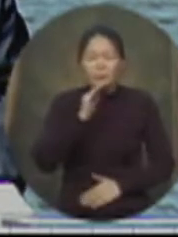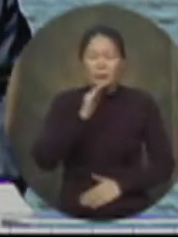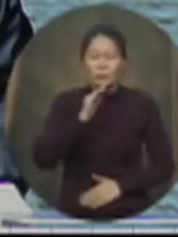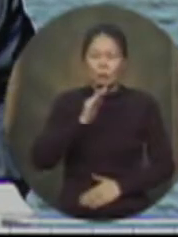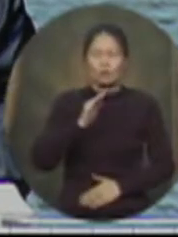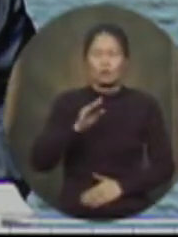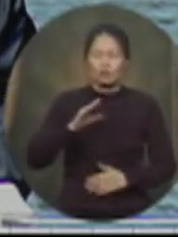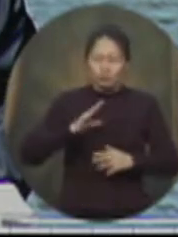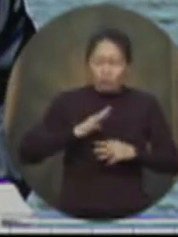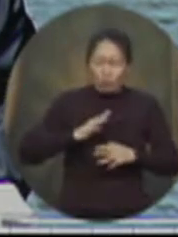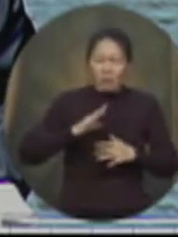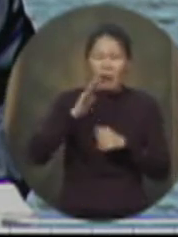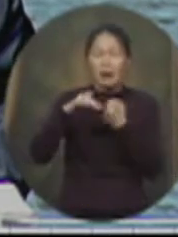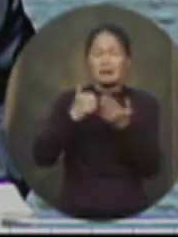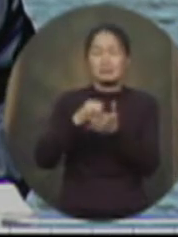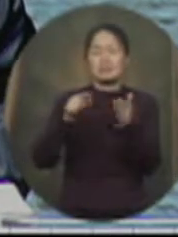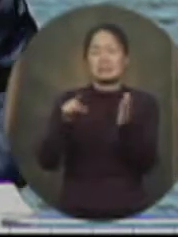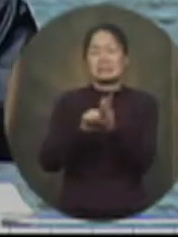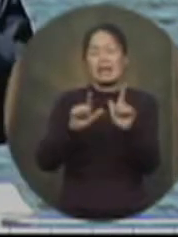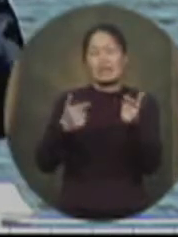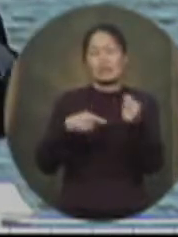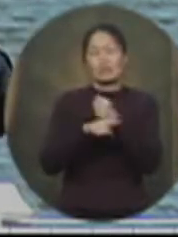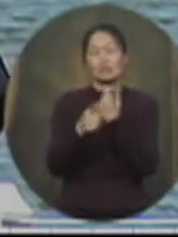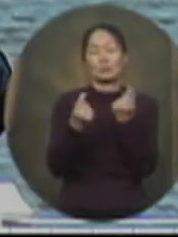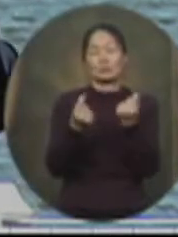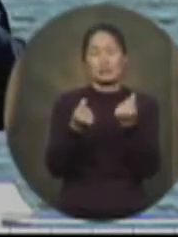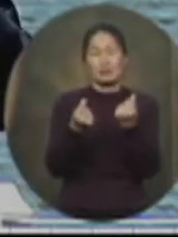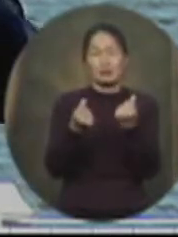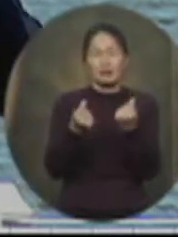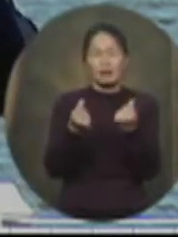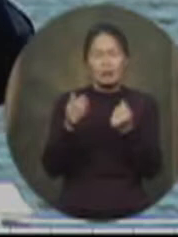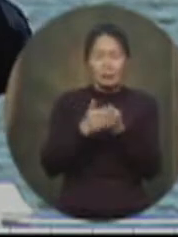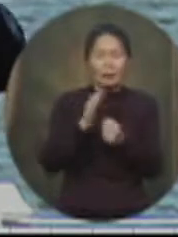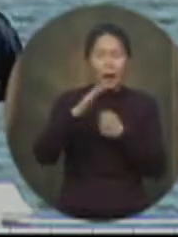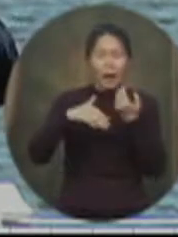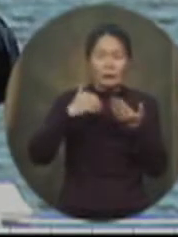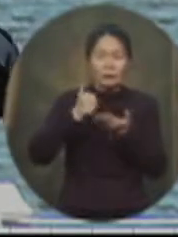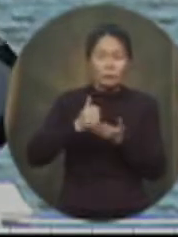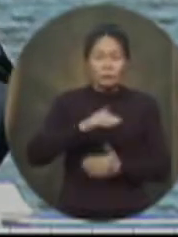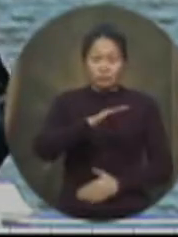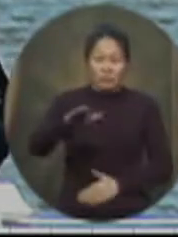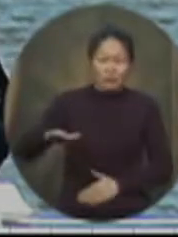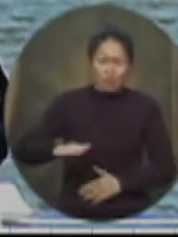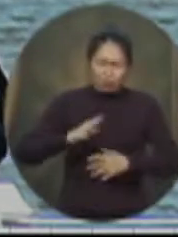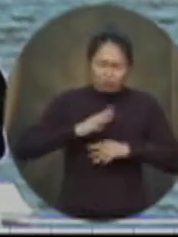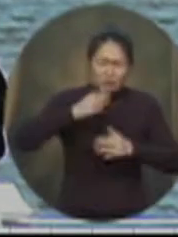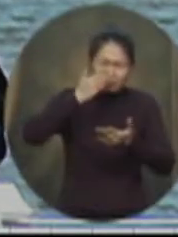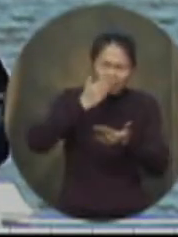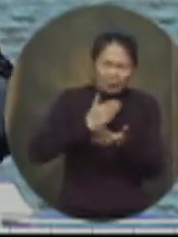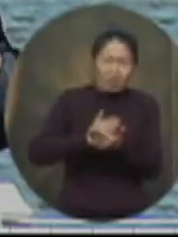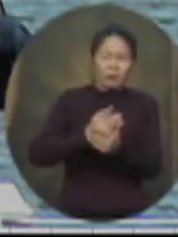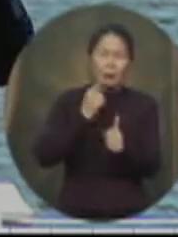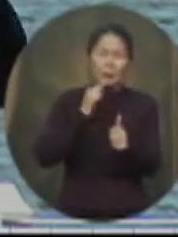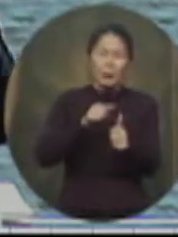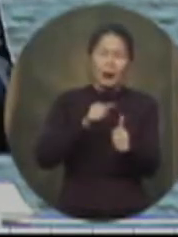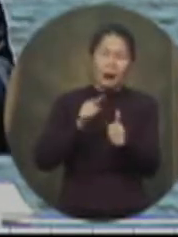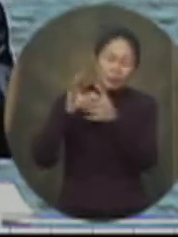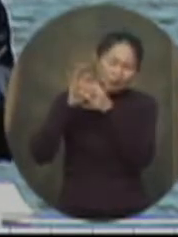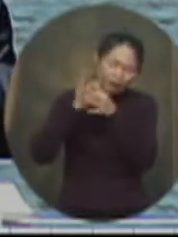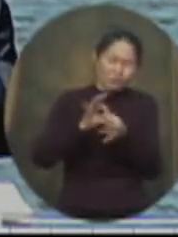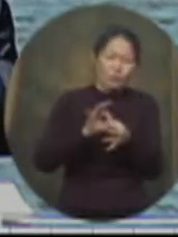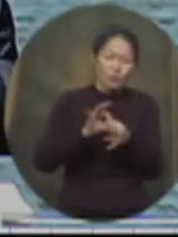하나님을 안 믿는 란 뜻이 거든요 그래서 하나님께서 우리에게 그렇게 두려워하지 말라고 한 것 어려운 일이